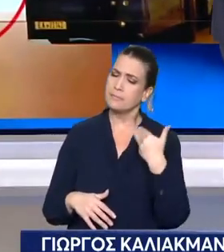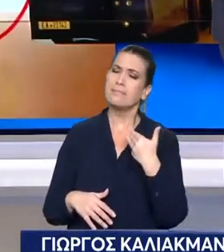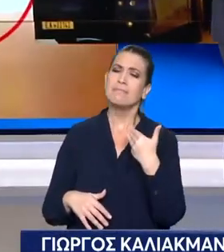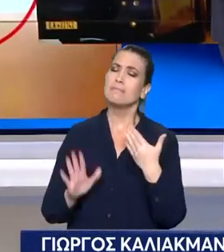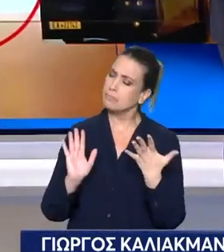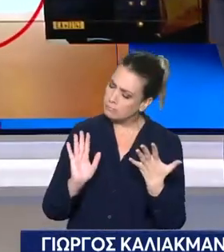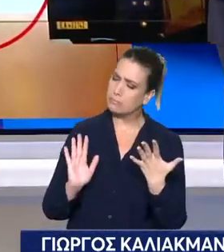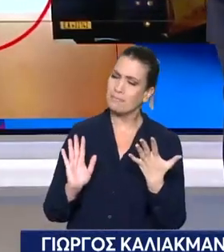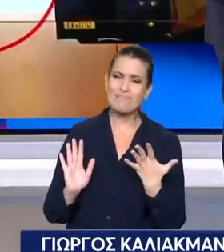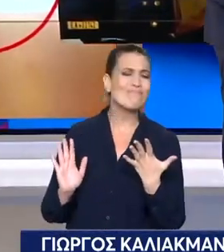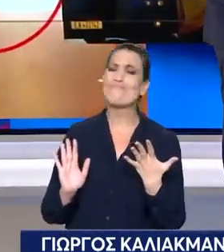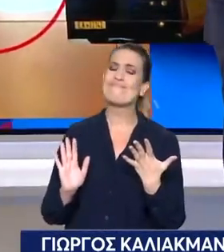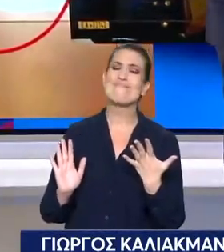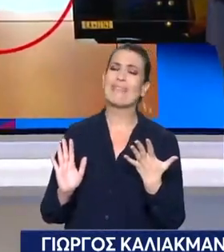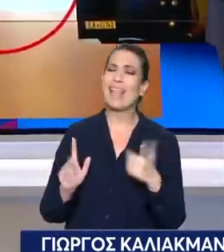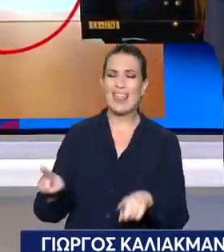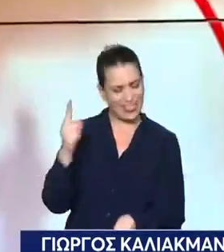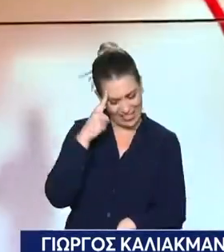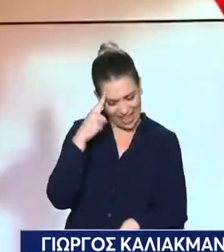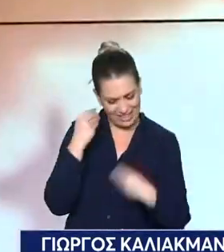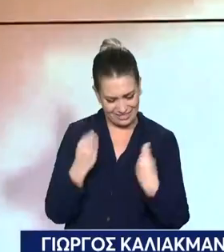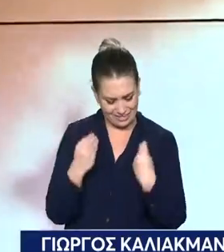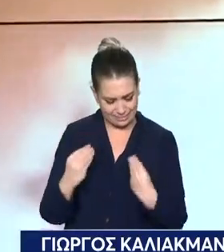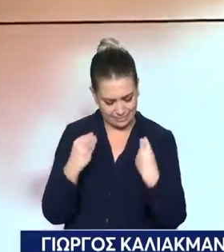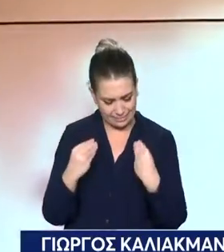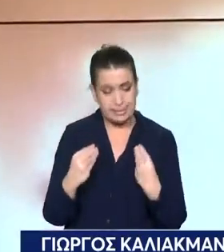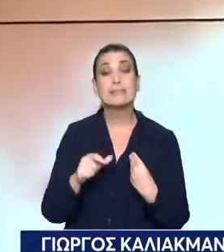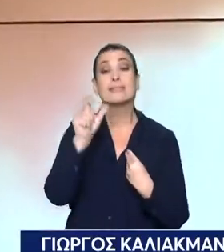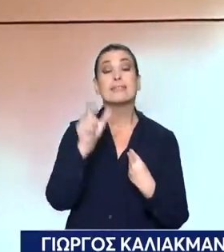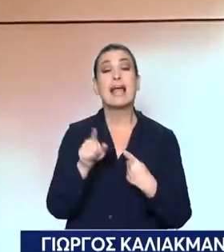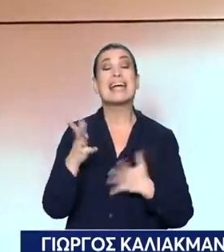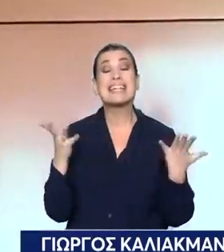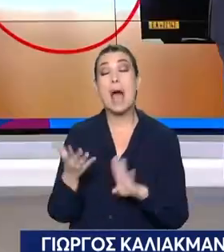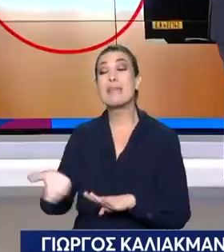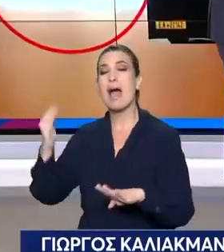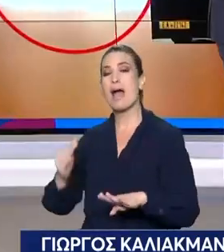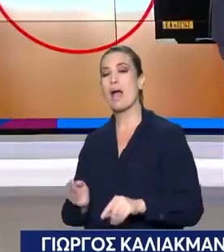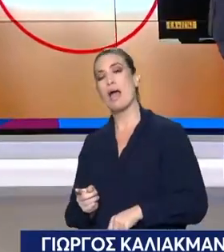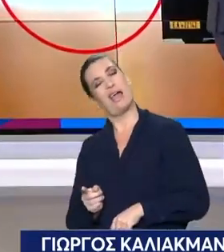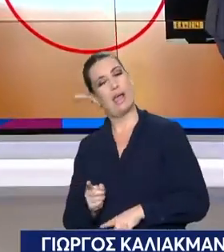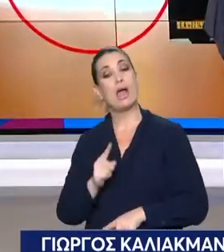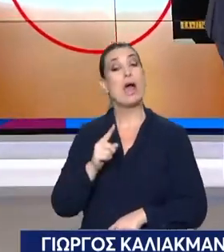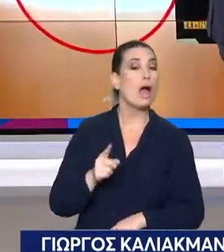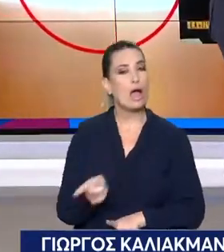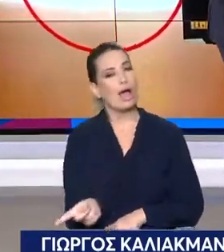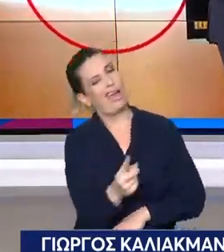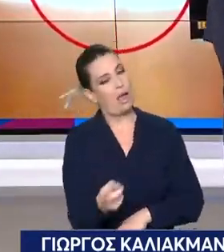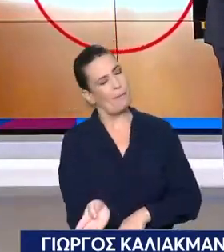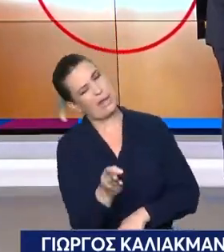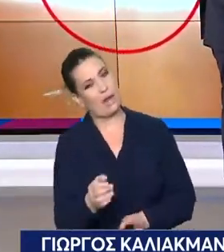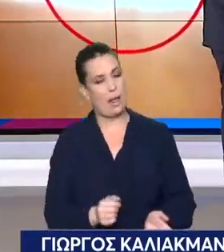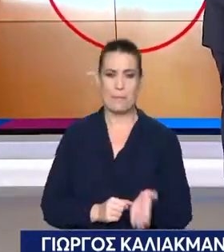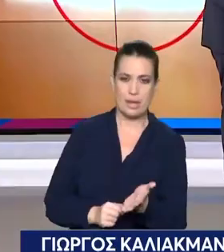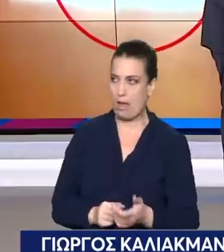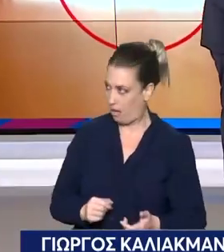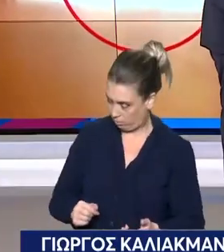μπορούν να το αντιληφθούν ότι κάποιοι τους βάζουν εντέχνως να μπουν σε αυτές τις διαδικασίες. Σου λένε πάμε να βγάλουμε τη